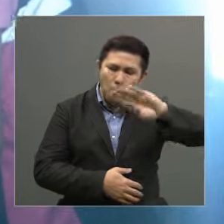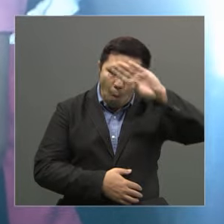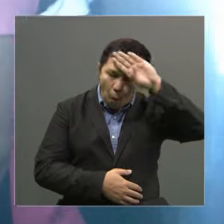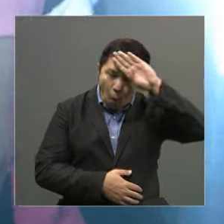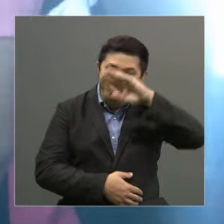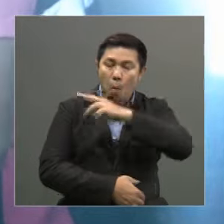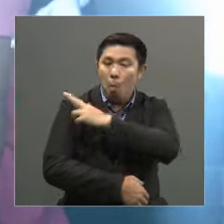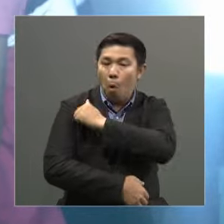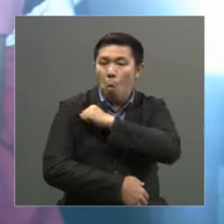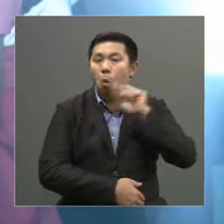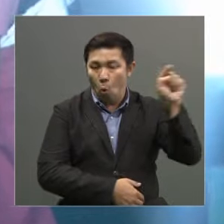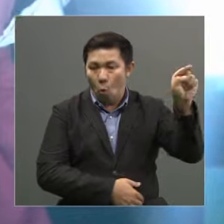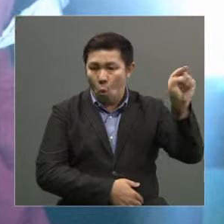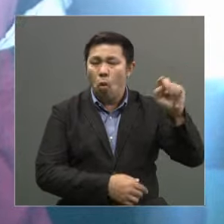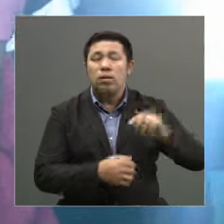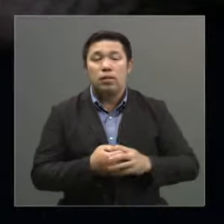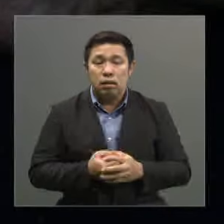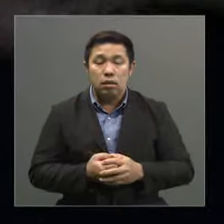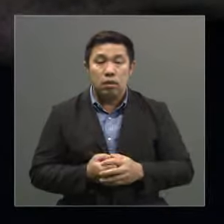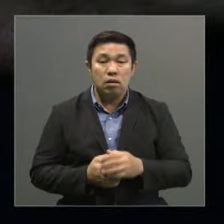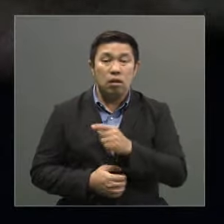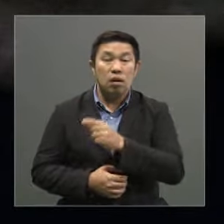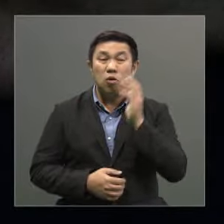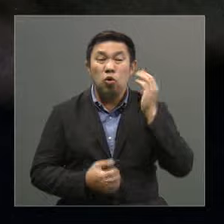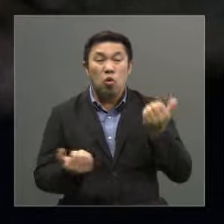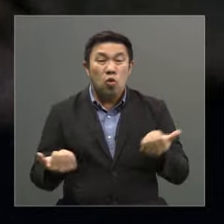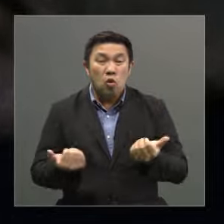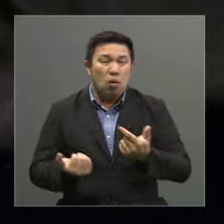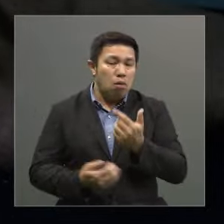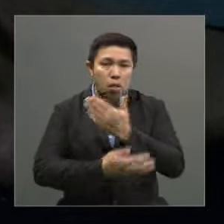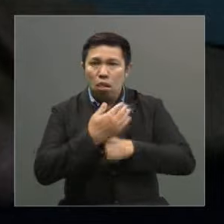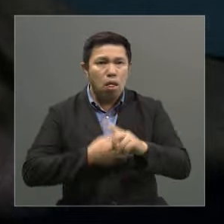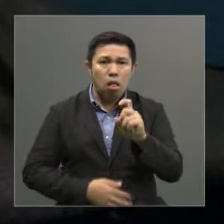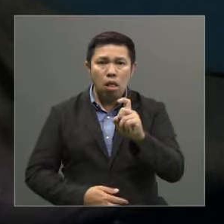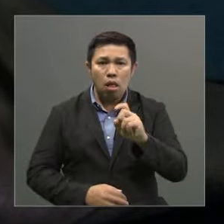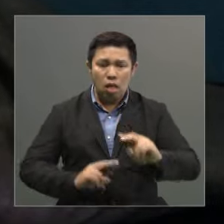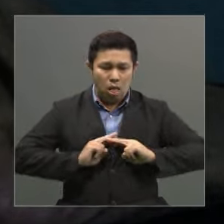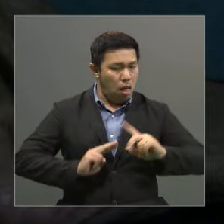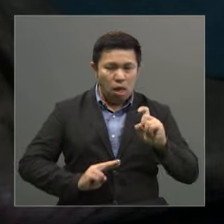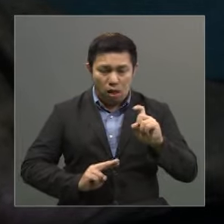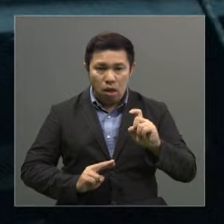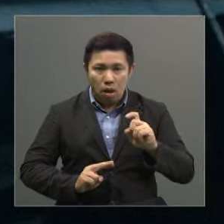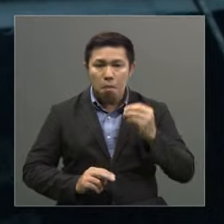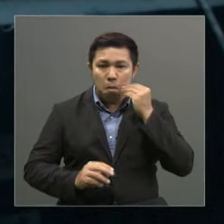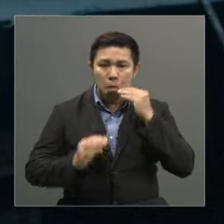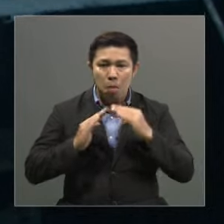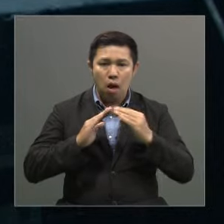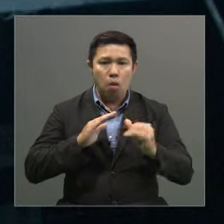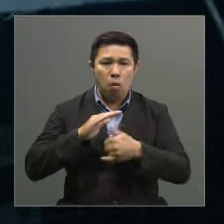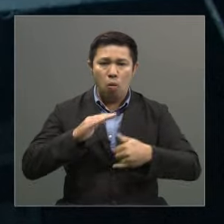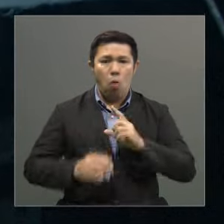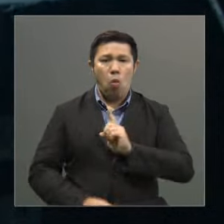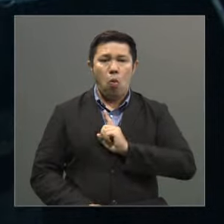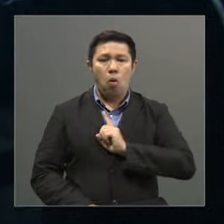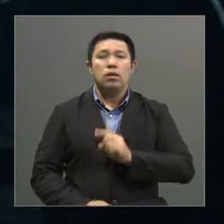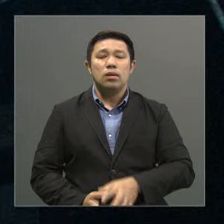วก็ไปพักรักษาตัวอยู่ที่โรงพยาบาลคุณประเทืองซึ่งไม่สามารถช่วยเหลือตัวเองได้เนี่ยก็เลยต้องอยู่ที่บ้านคนเดียวอยู่ในสภาพแบบนี้นะครับ